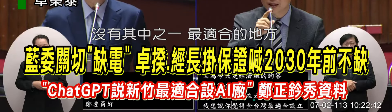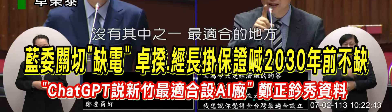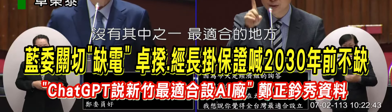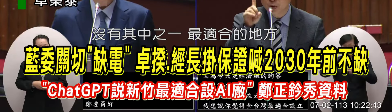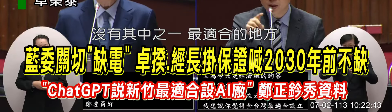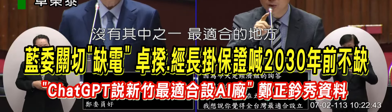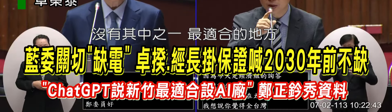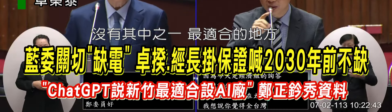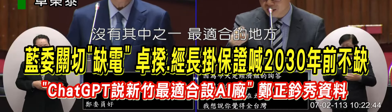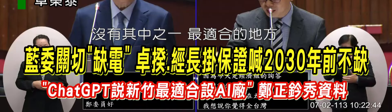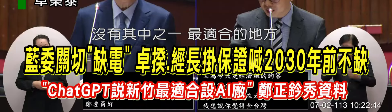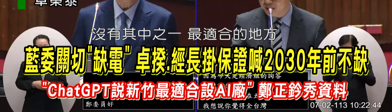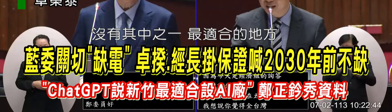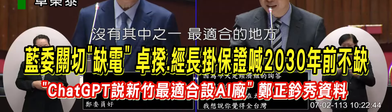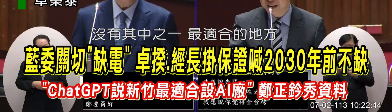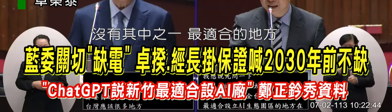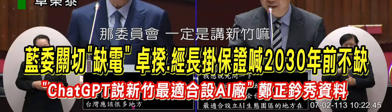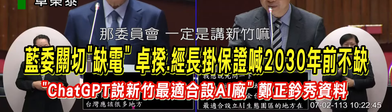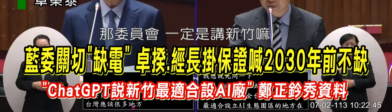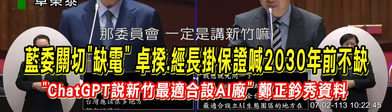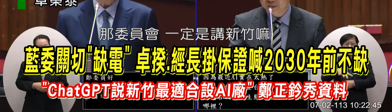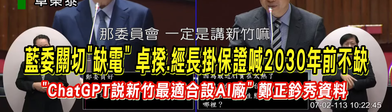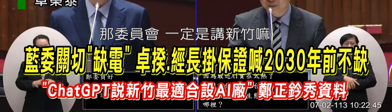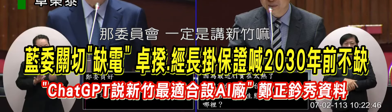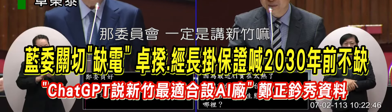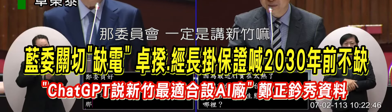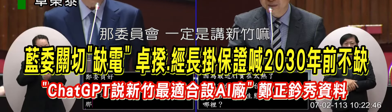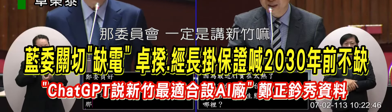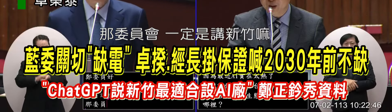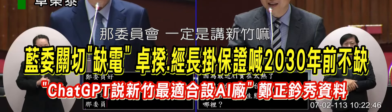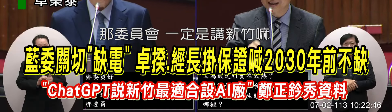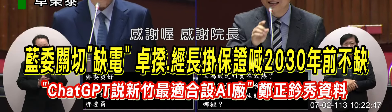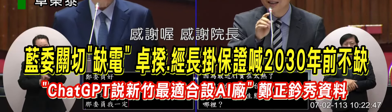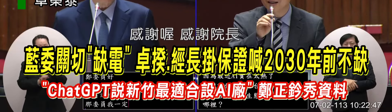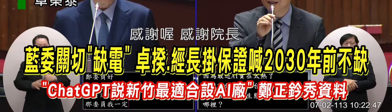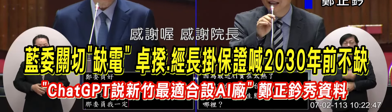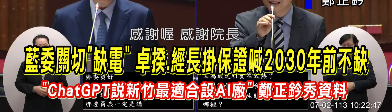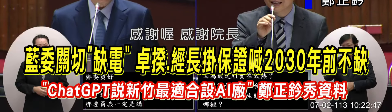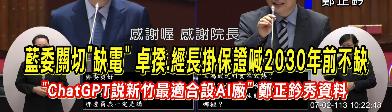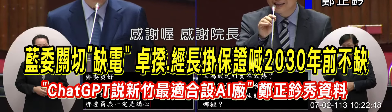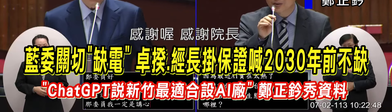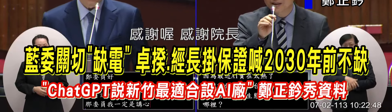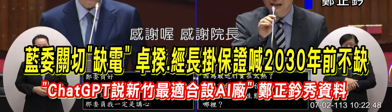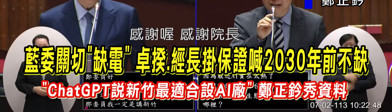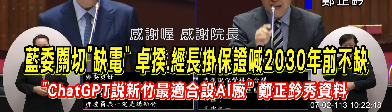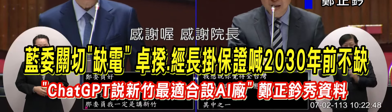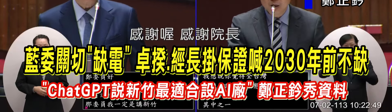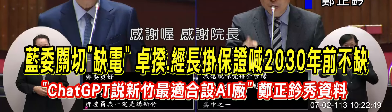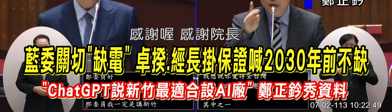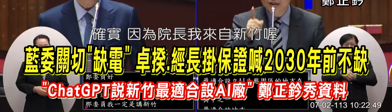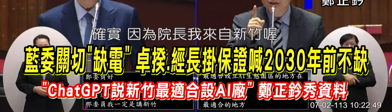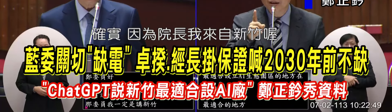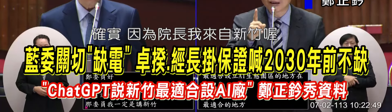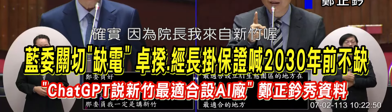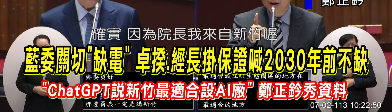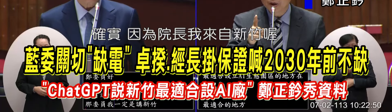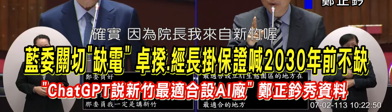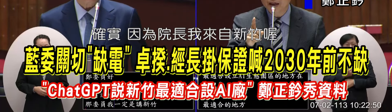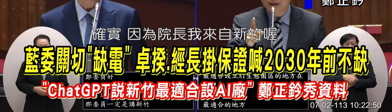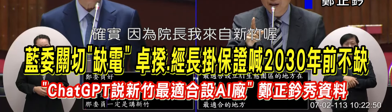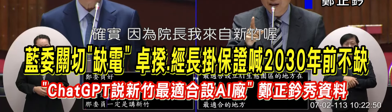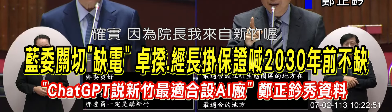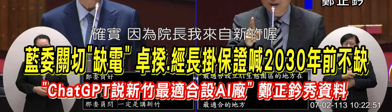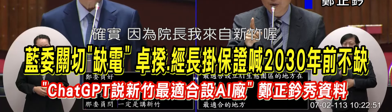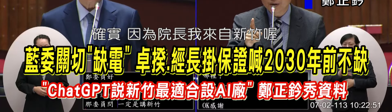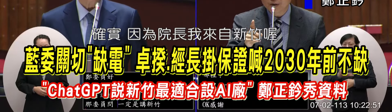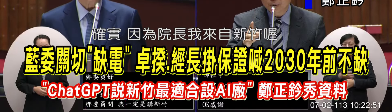其中之一最适合的地方。 那委员会一定是讲新竹嘛 ？OK， 感谢院长哈，确实哈，因